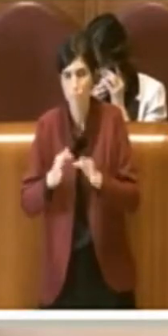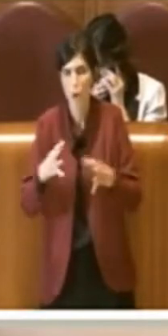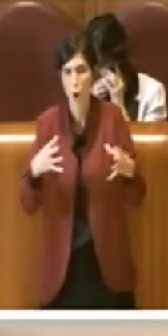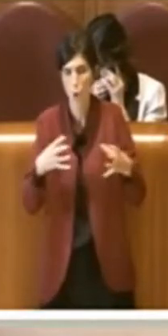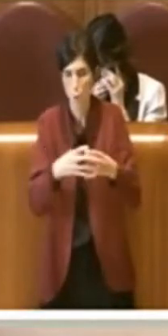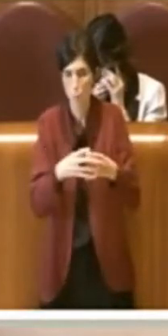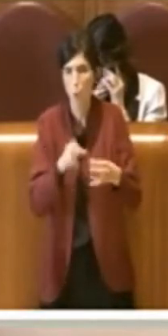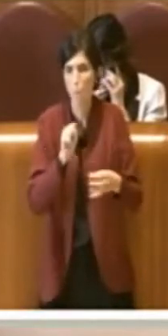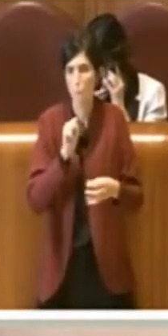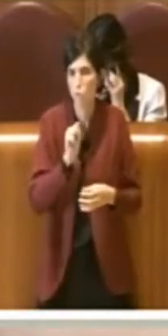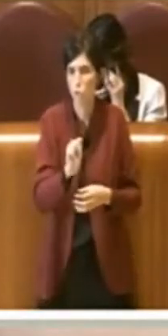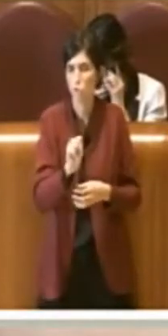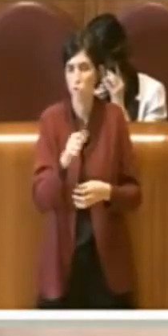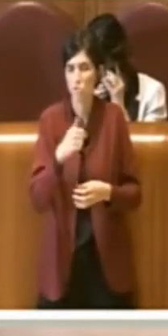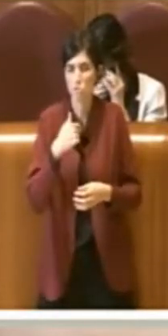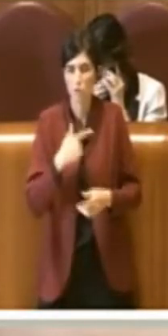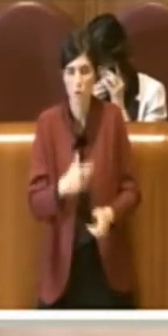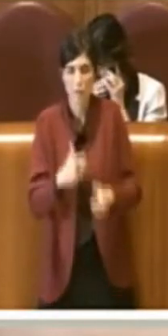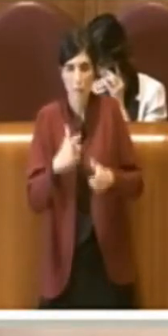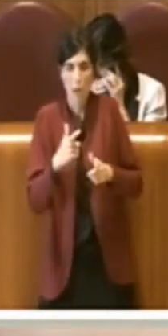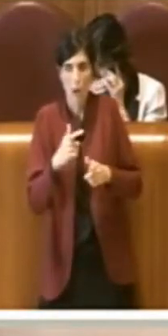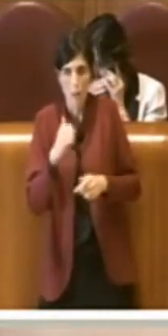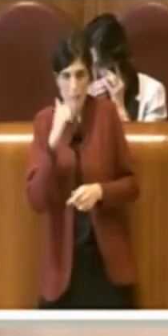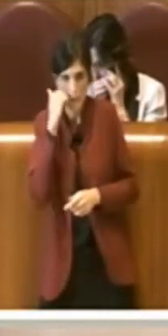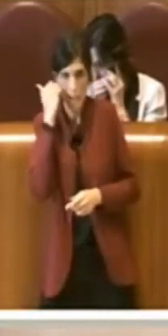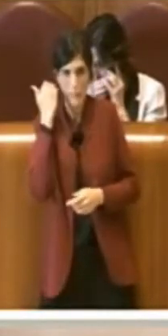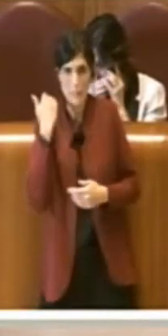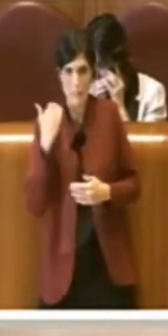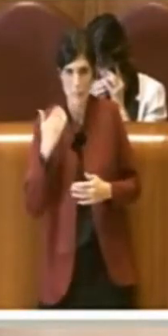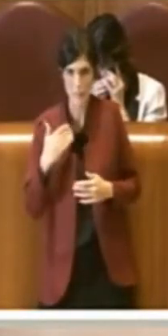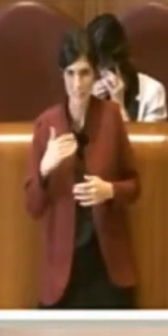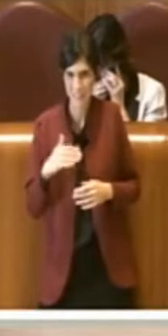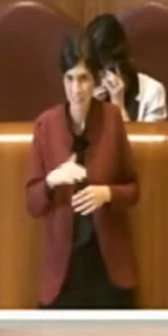sono imbarazzanti. Ora,